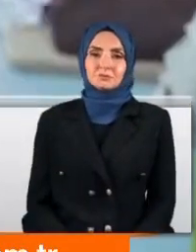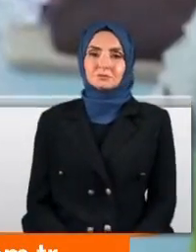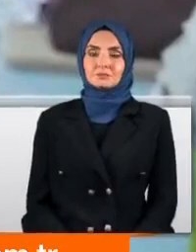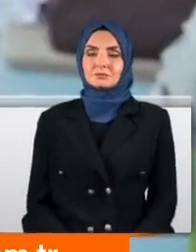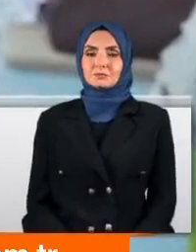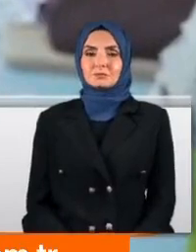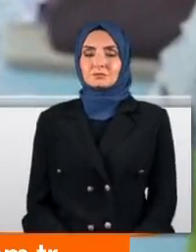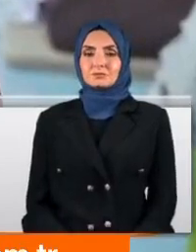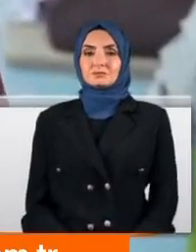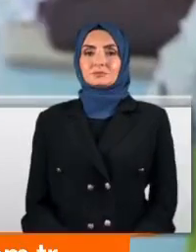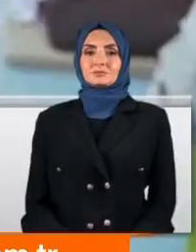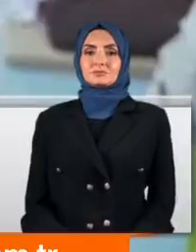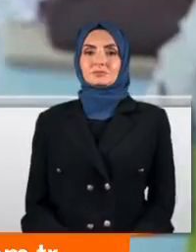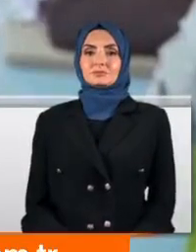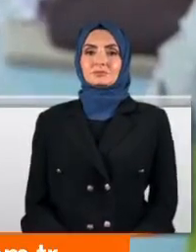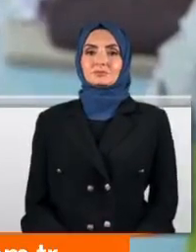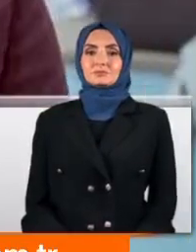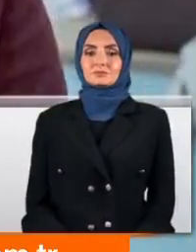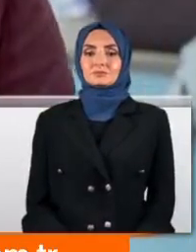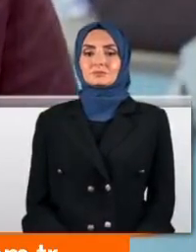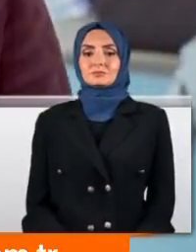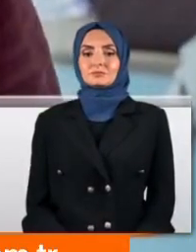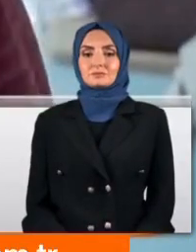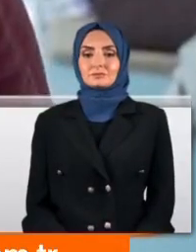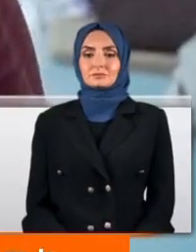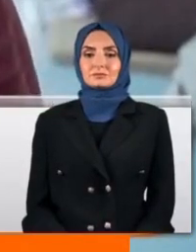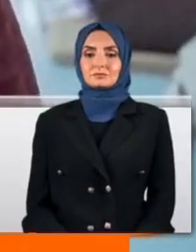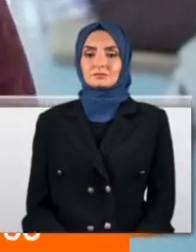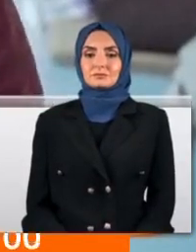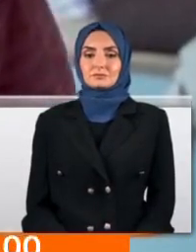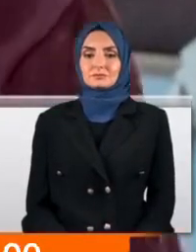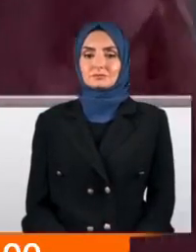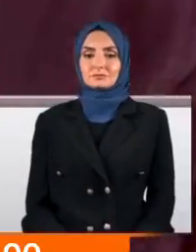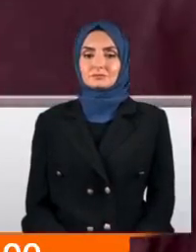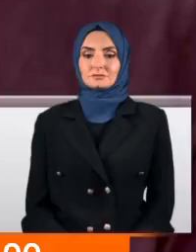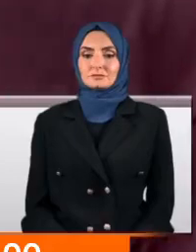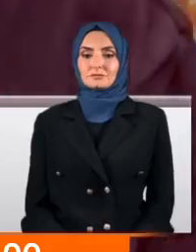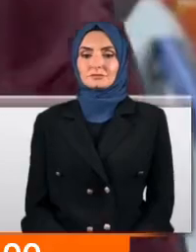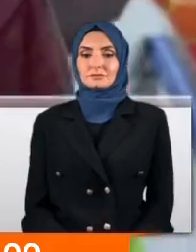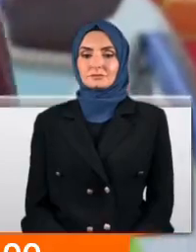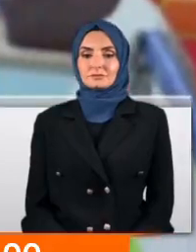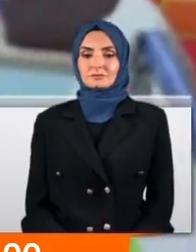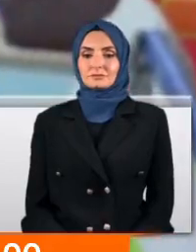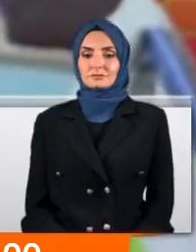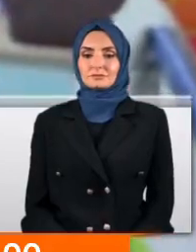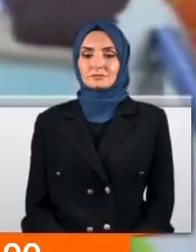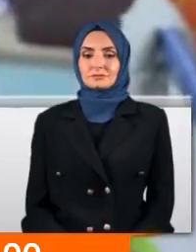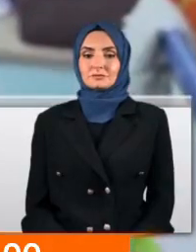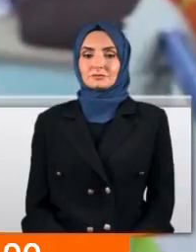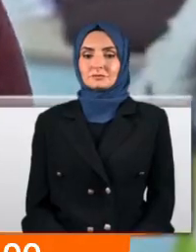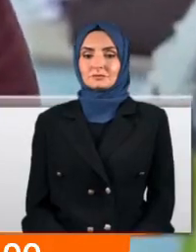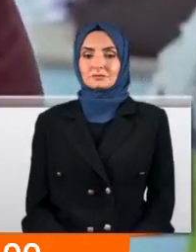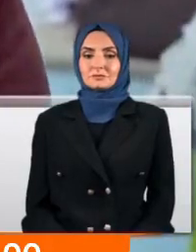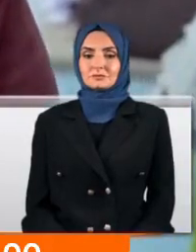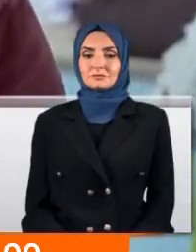It's okay, it's okay. Don't worry, don't worry. Basically the smoke seemed to be getting worse and we came back from the beach